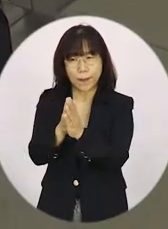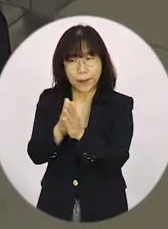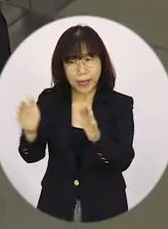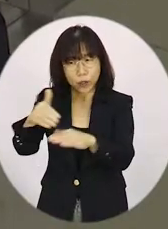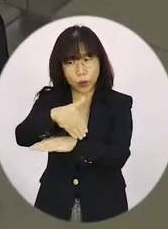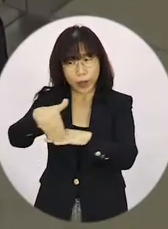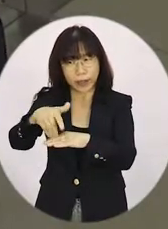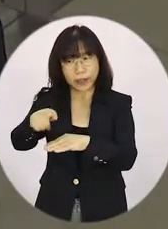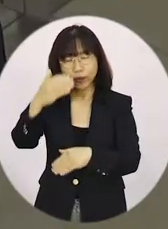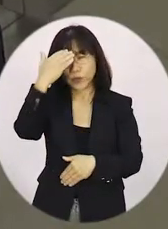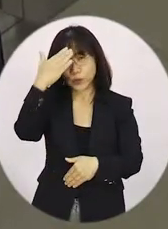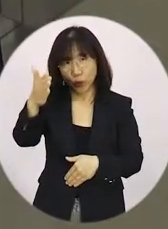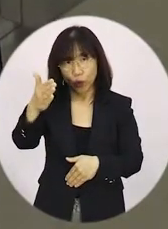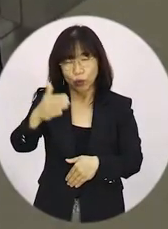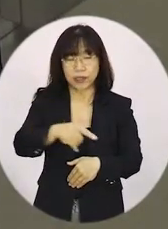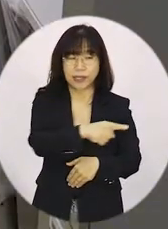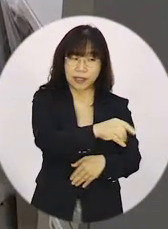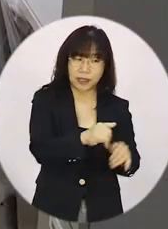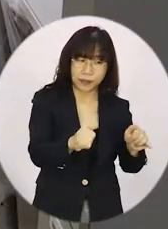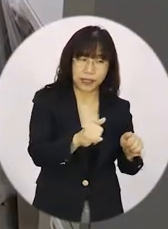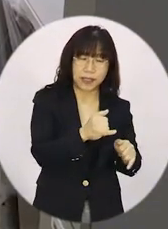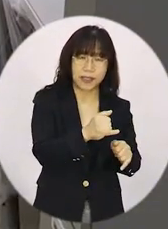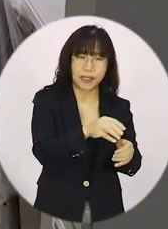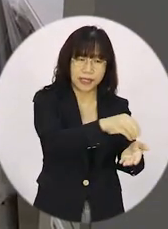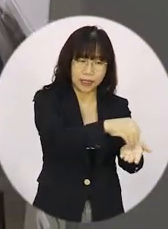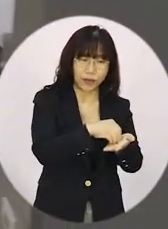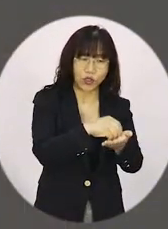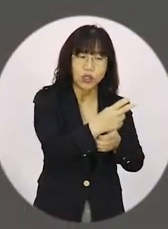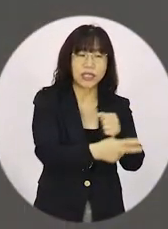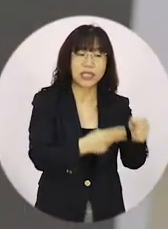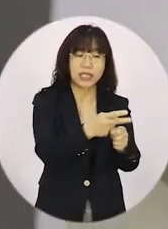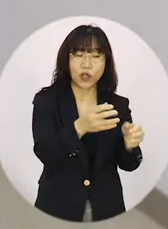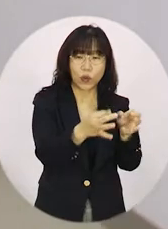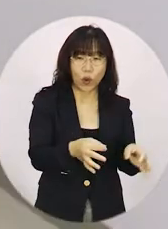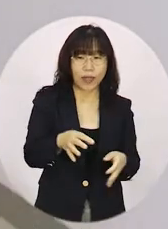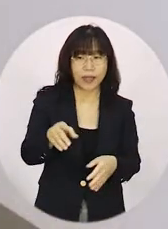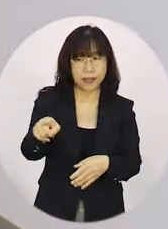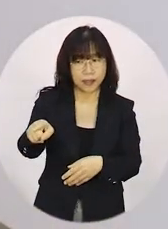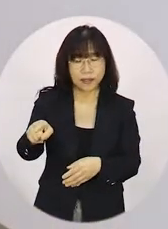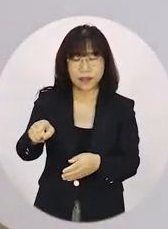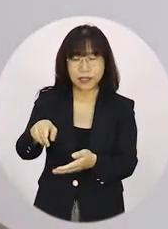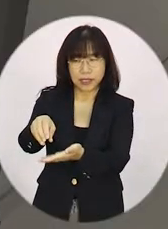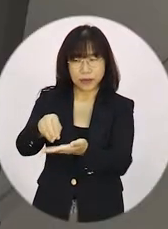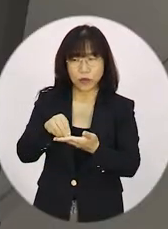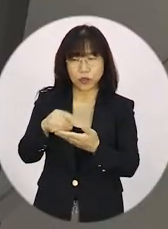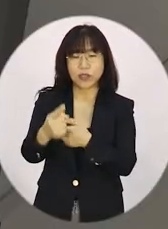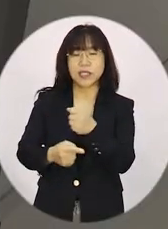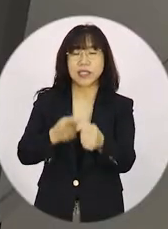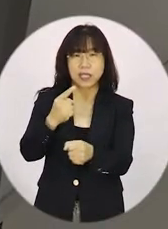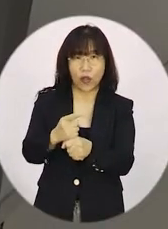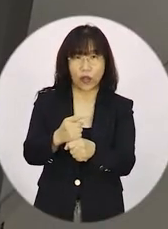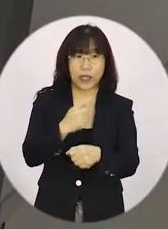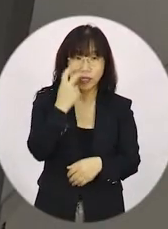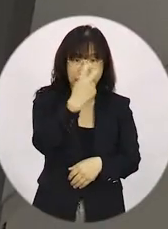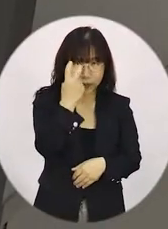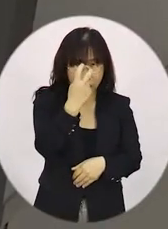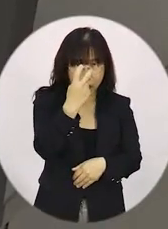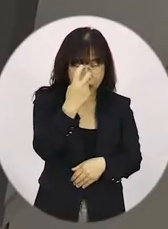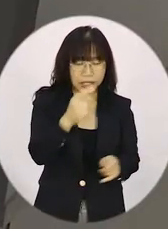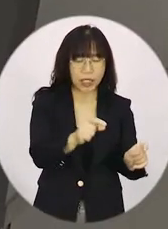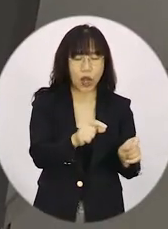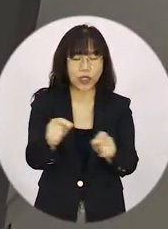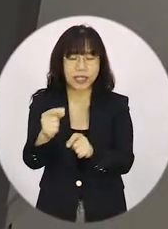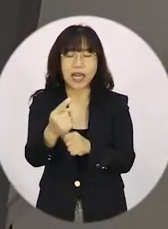입주기간 은 사회적 경제 기업은 입주일 로부터 2년 예비 창업자는 입주 일로 부터 1년이며 심사를 통해